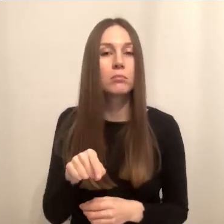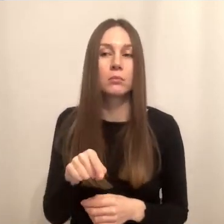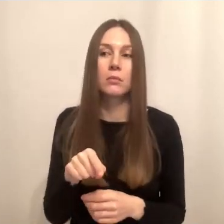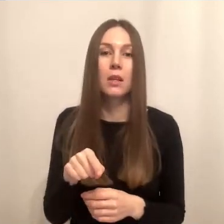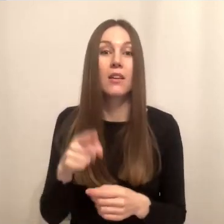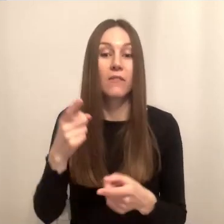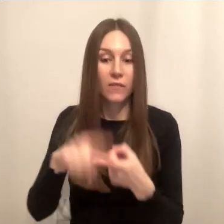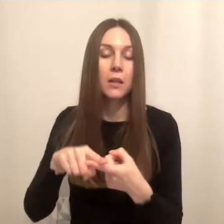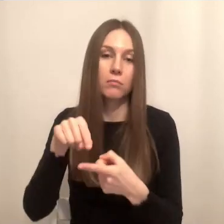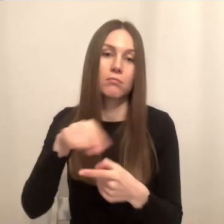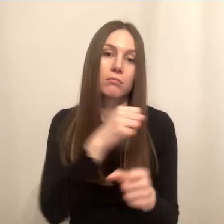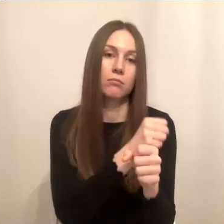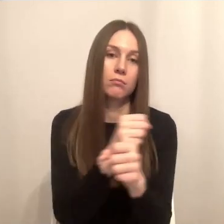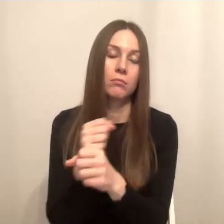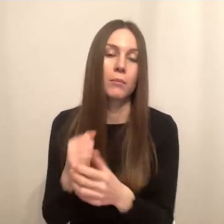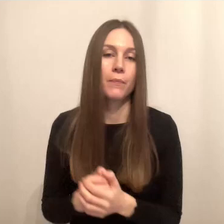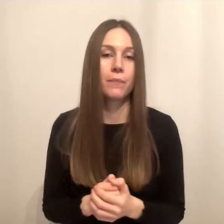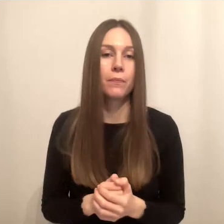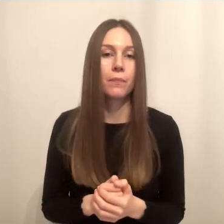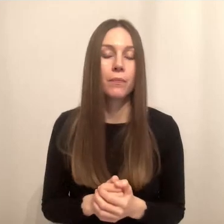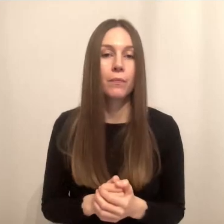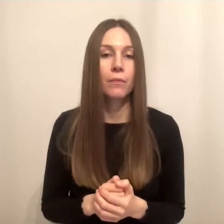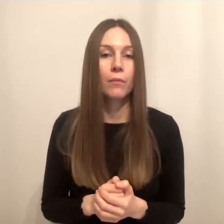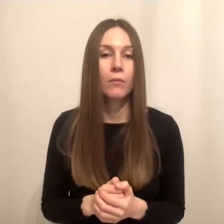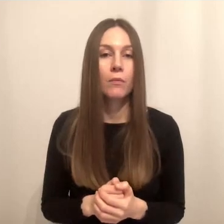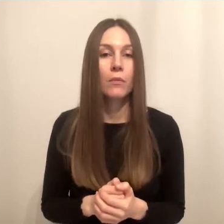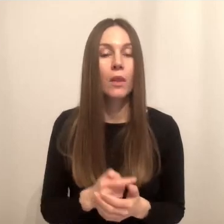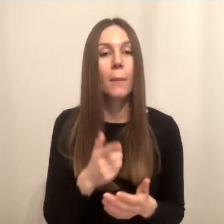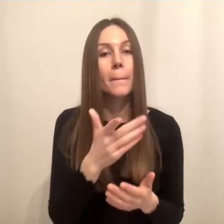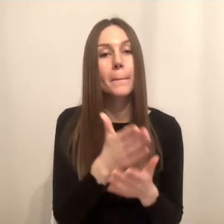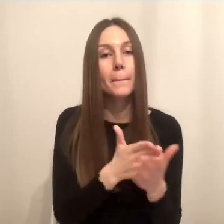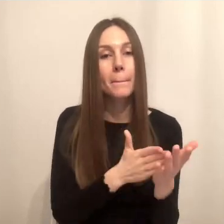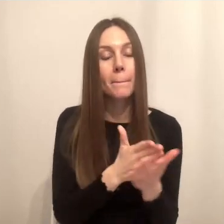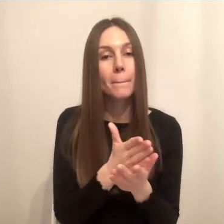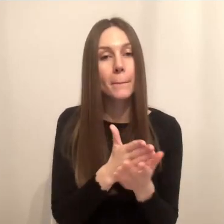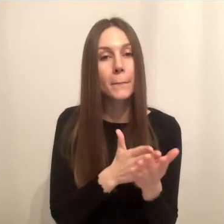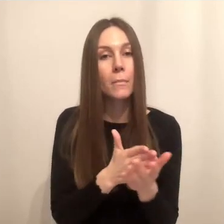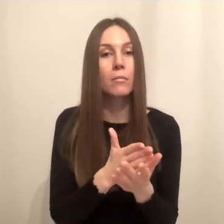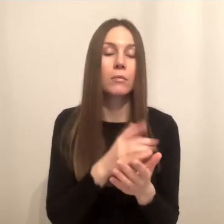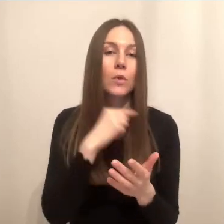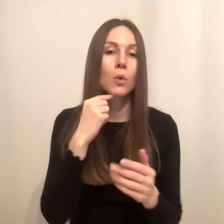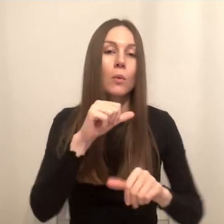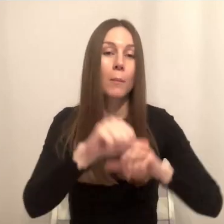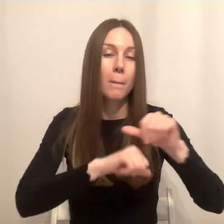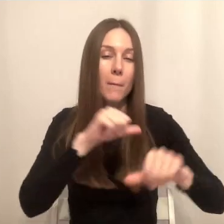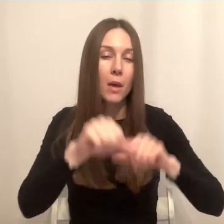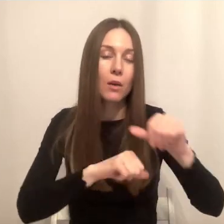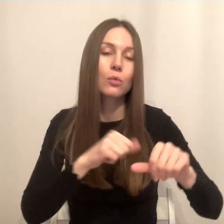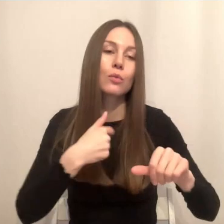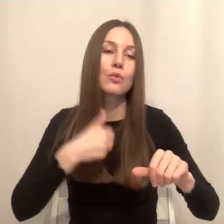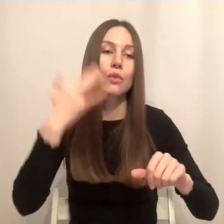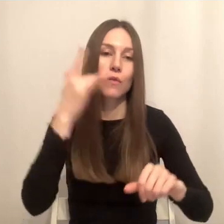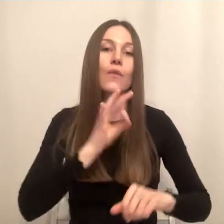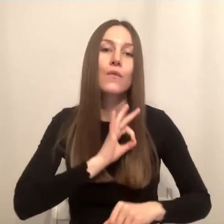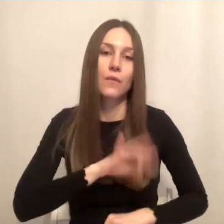eigą. Kitas dalykas, kad manau, kad patyrimas, kurį aš įgyjau per eilę metų, yra naudingas ir būtų naudingas